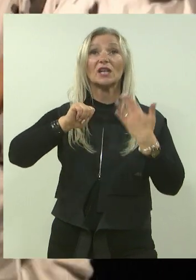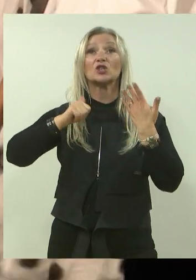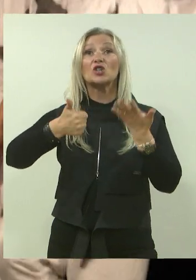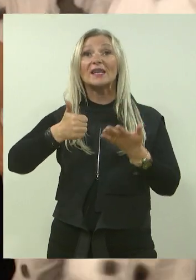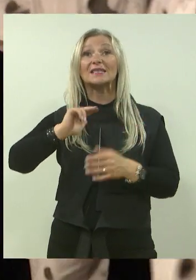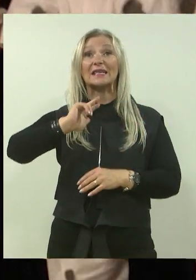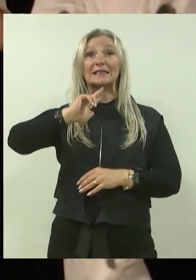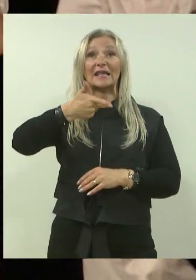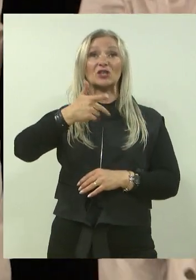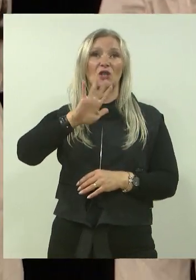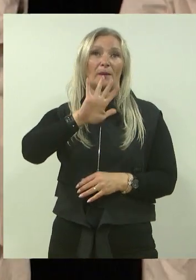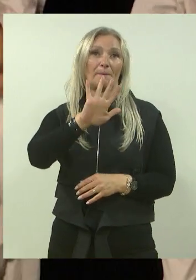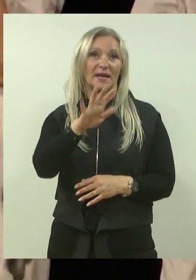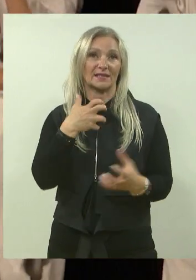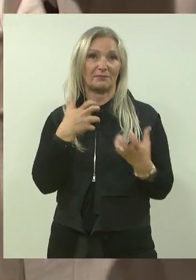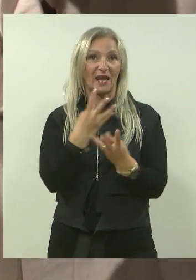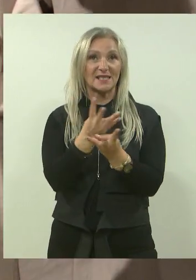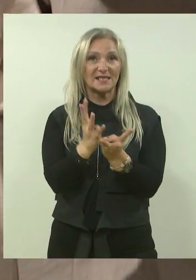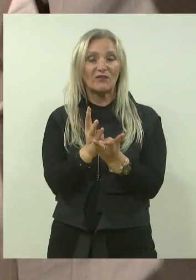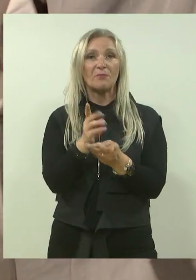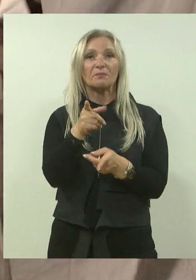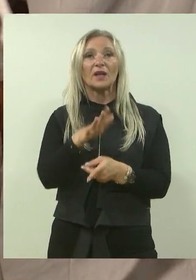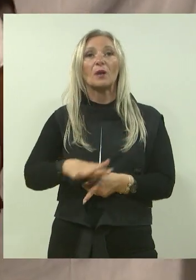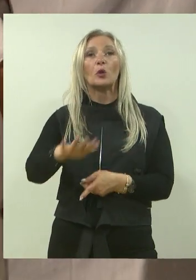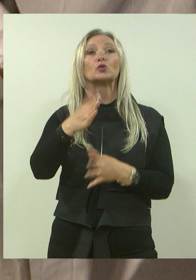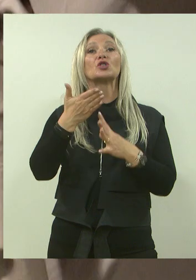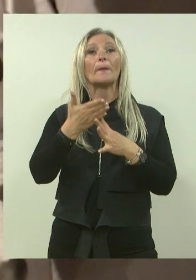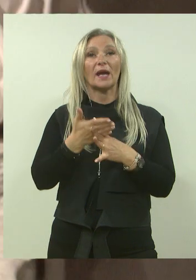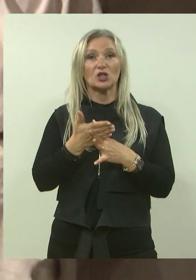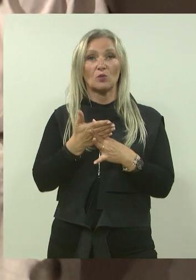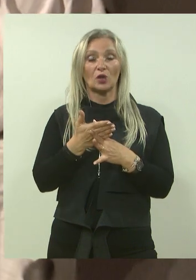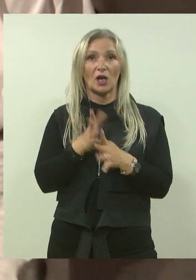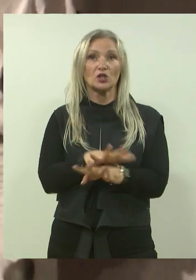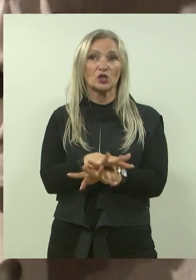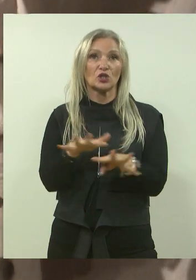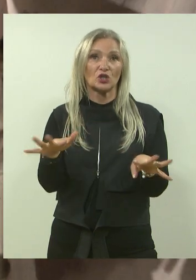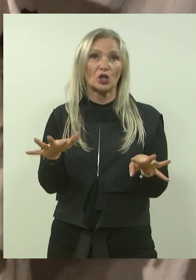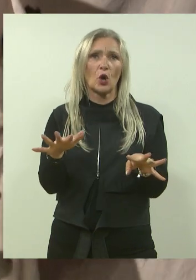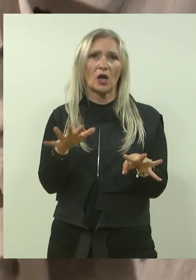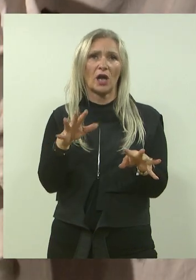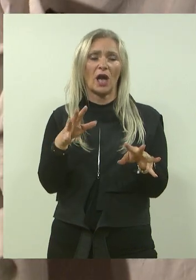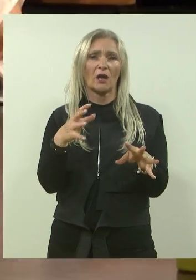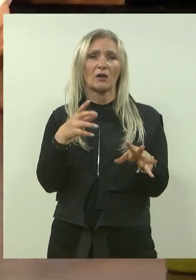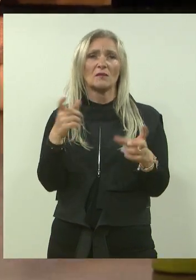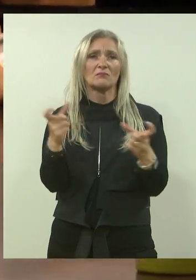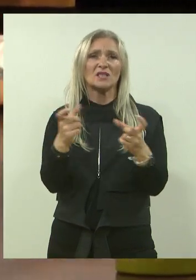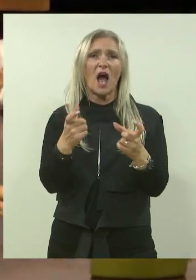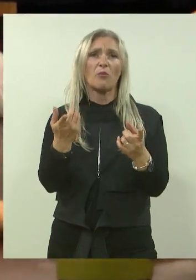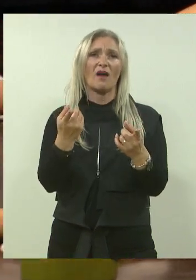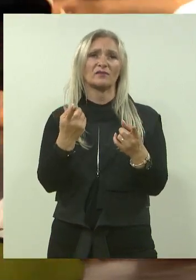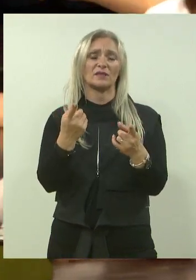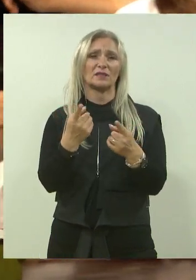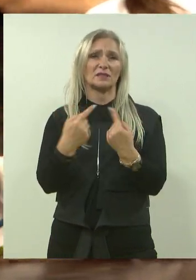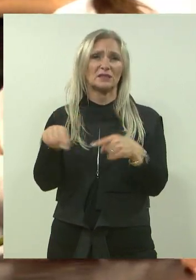treći dan također 5 predstava. Evo sa područja Međimurja vrlo širok je asortiman, zabavni dio